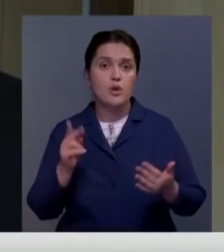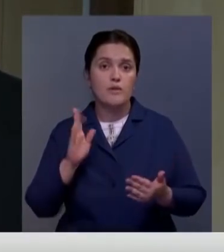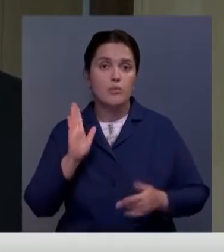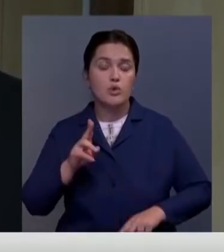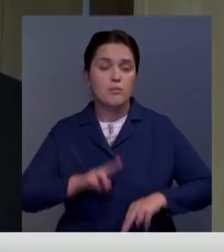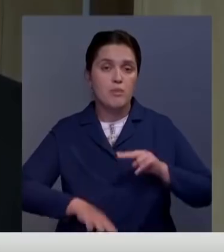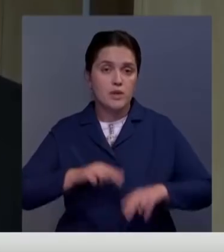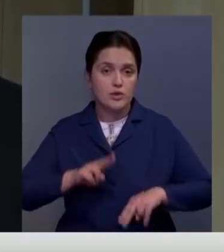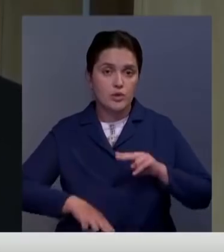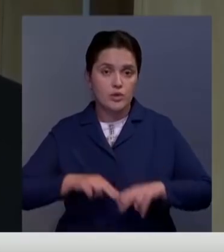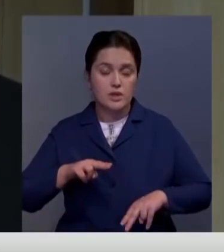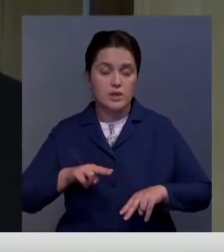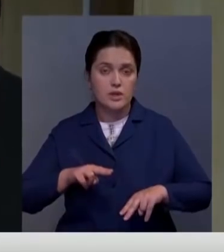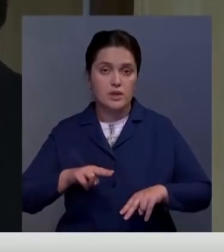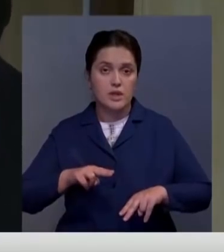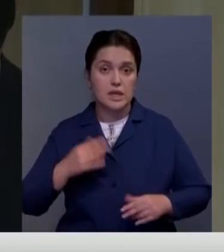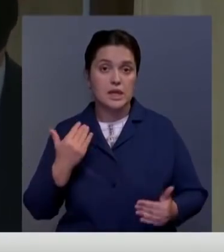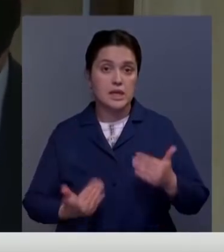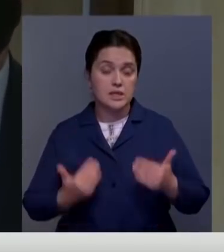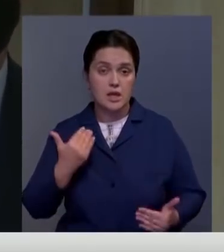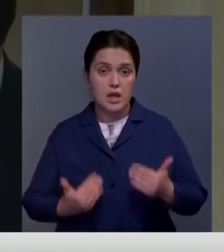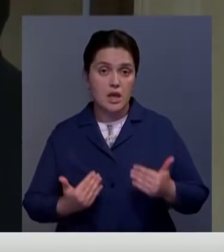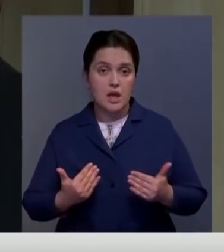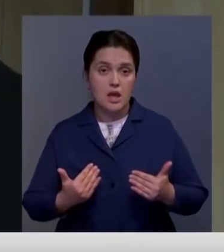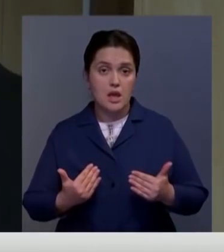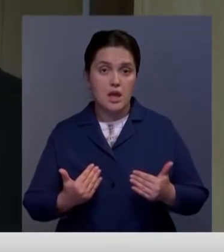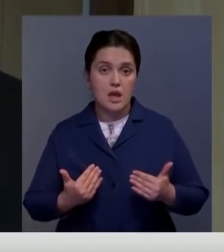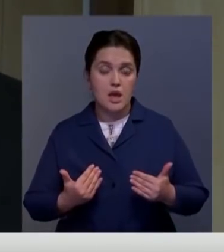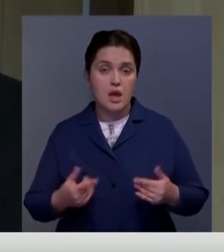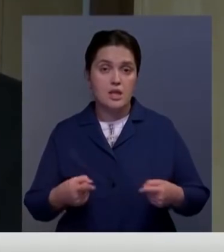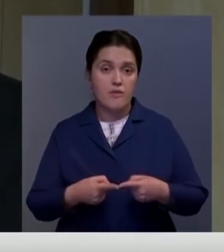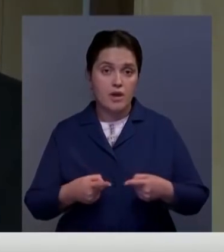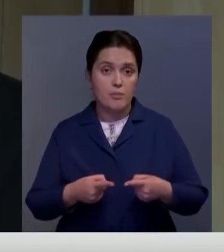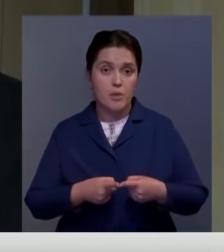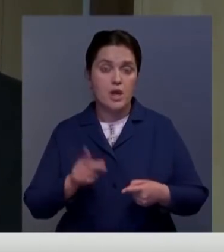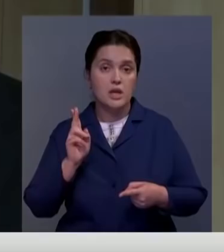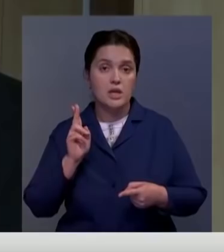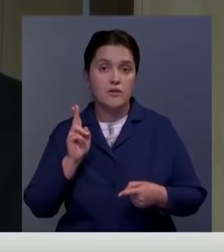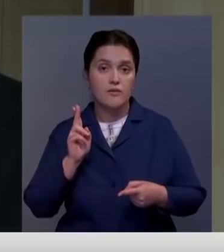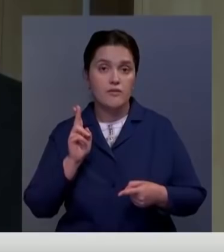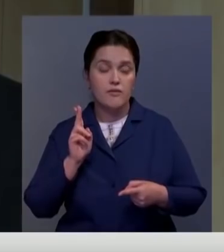построено. Значит, зависимо от сдаваемой квартиры, это сам количество